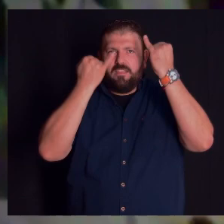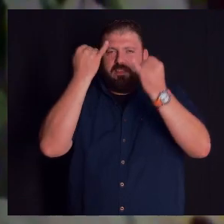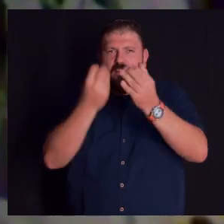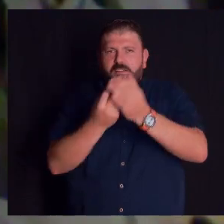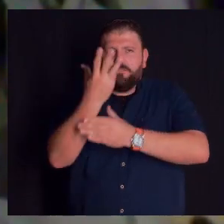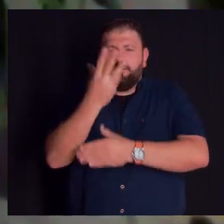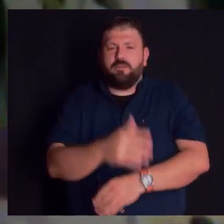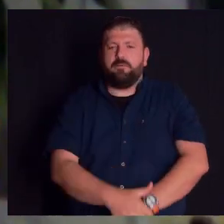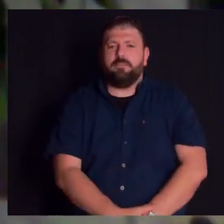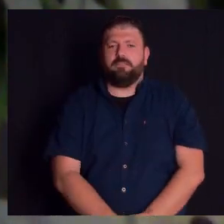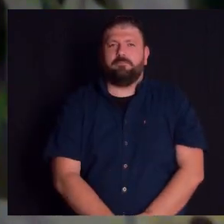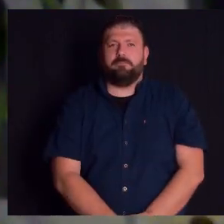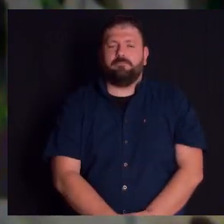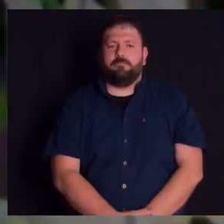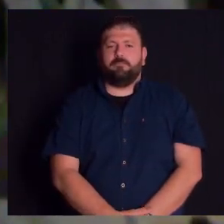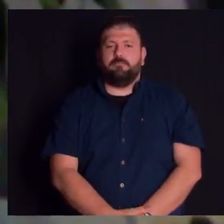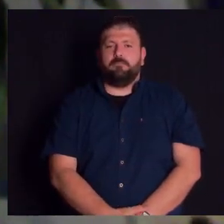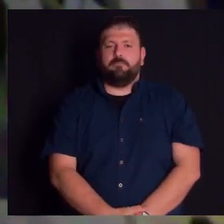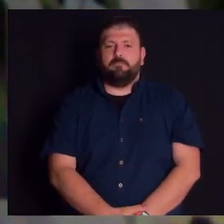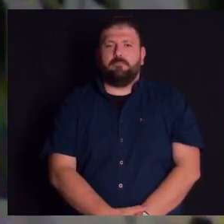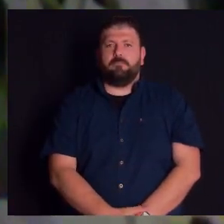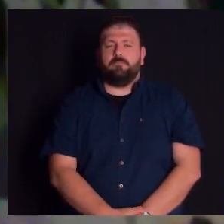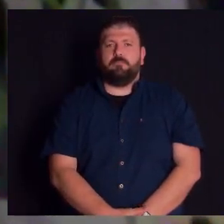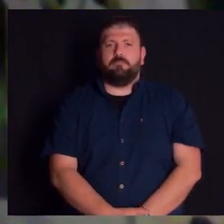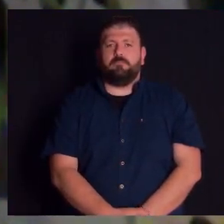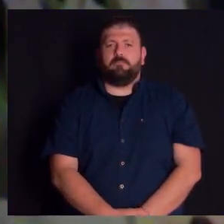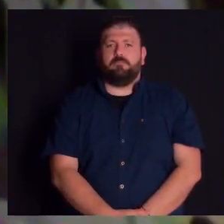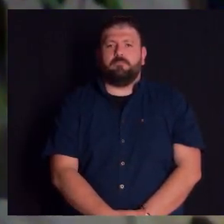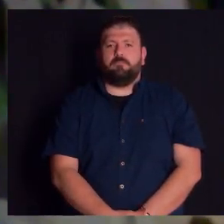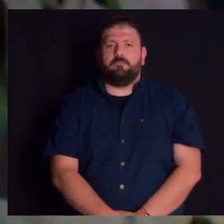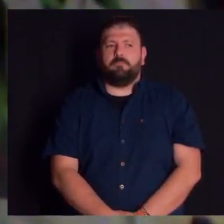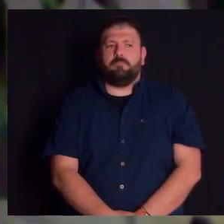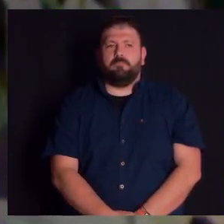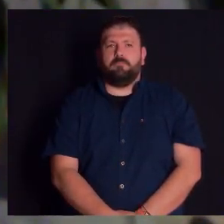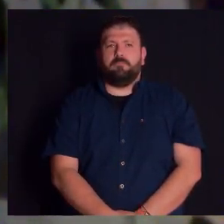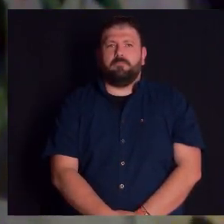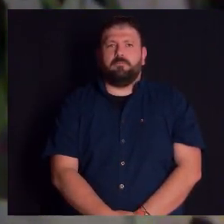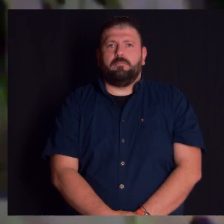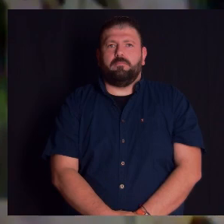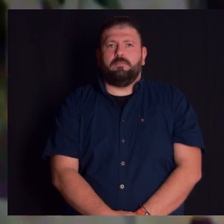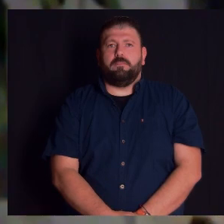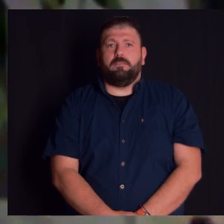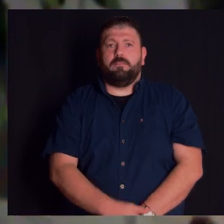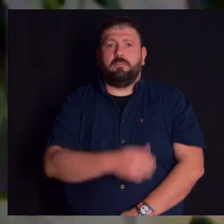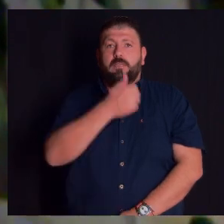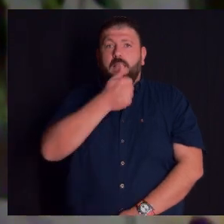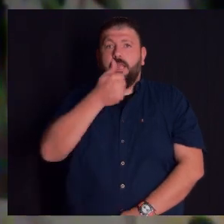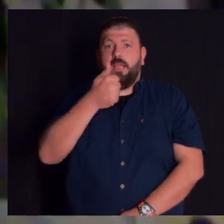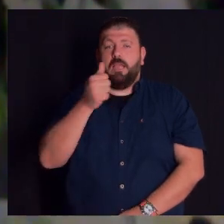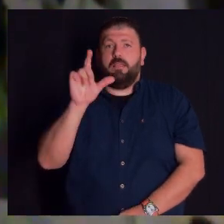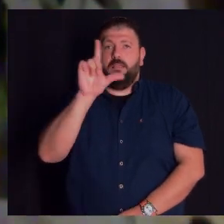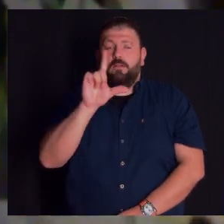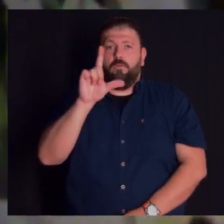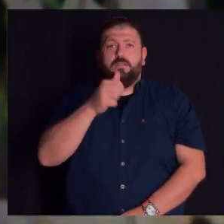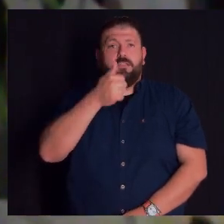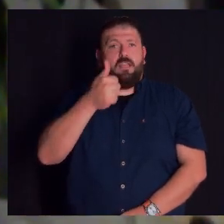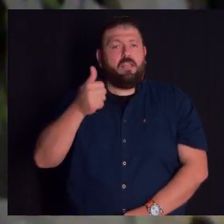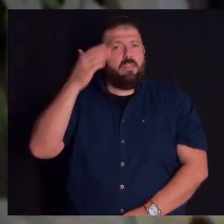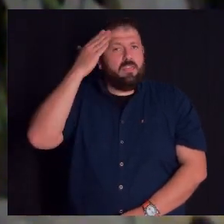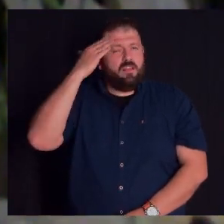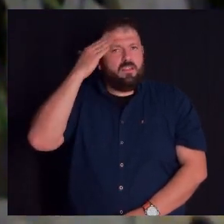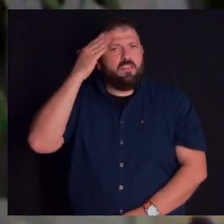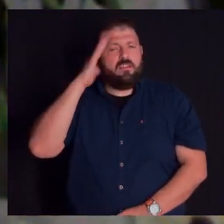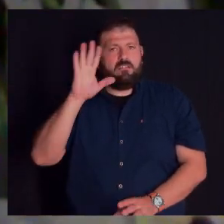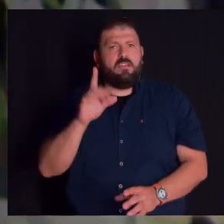new И в conditions. понедельник каждый лидер встречается со своими первыми линиями. Cada lunes, Every cada Monday, líder each se